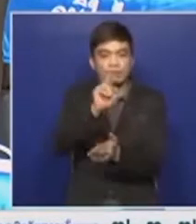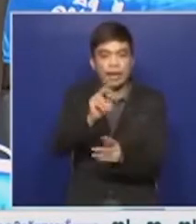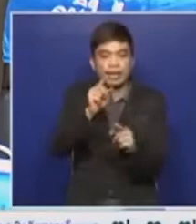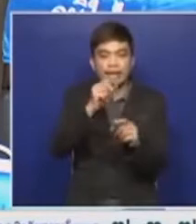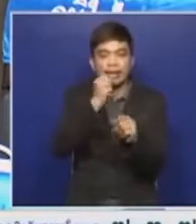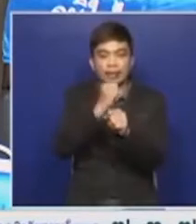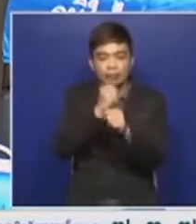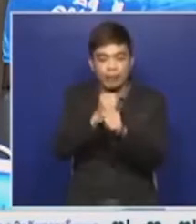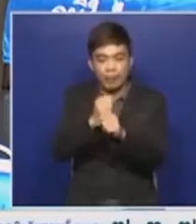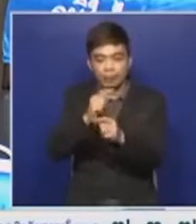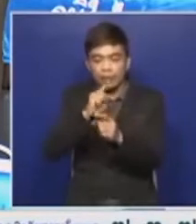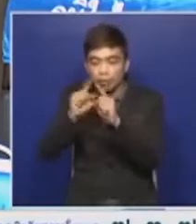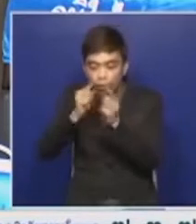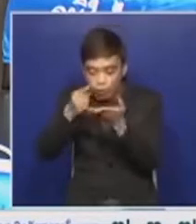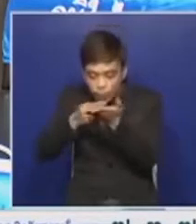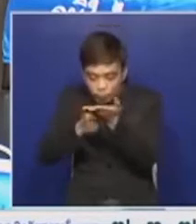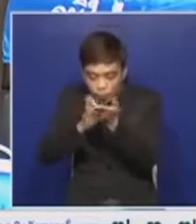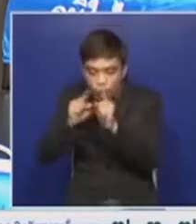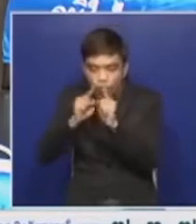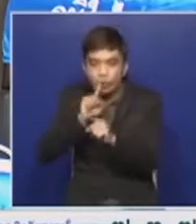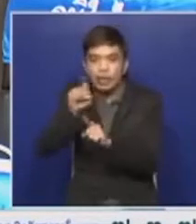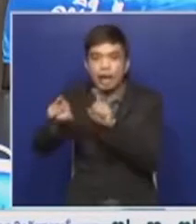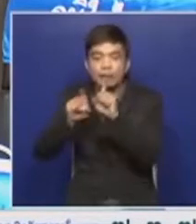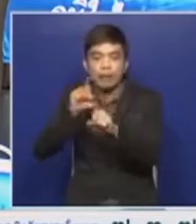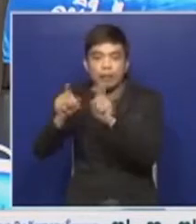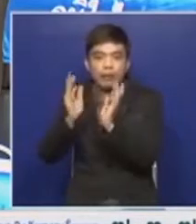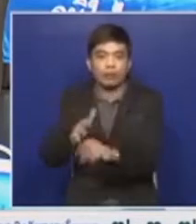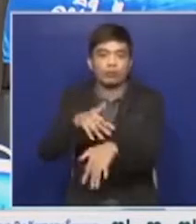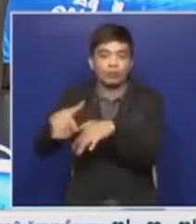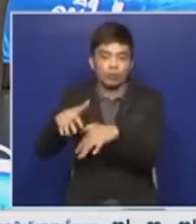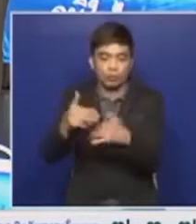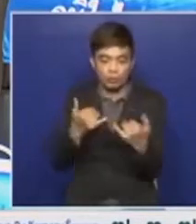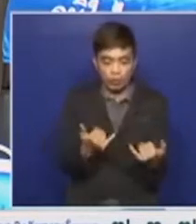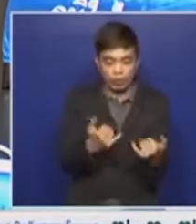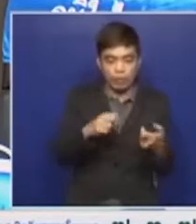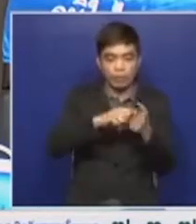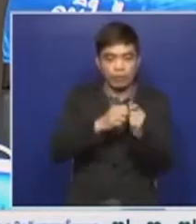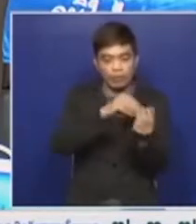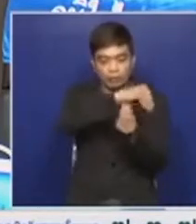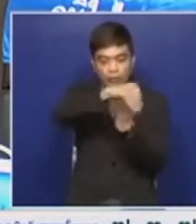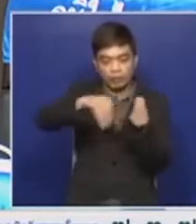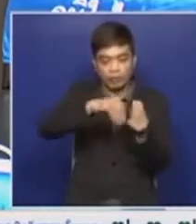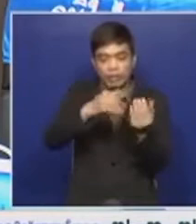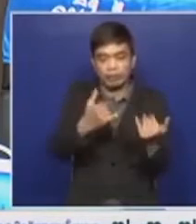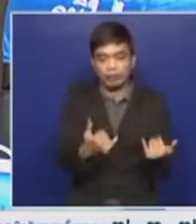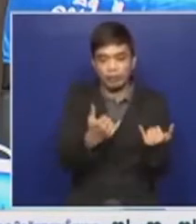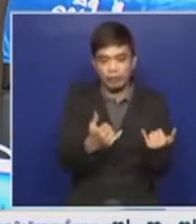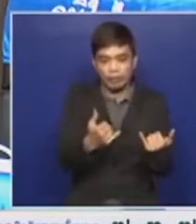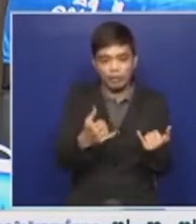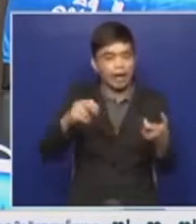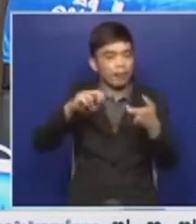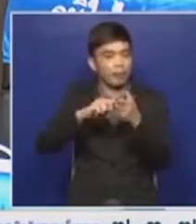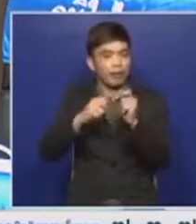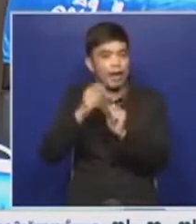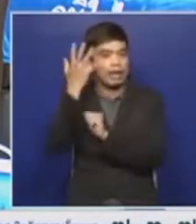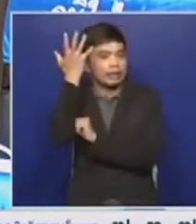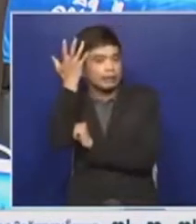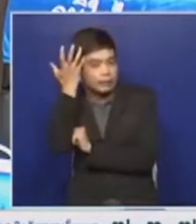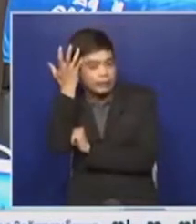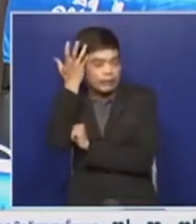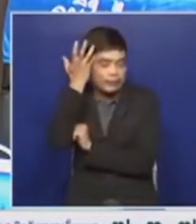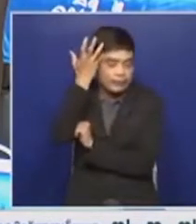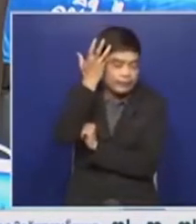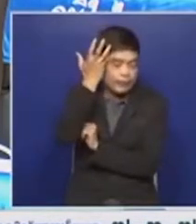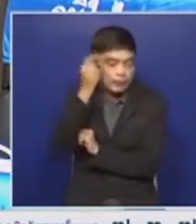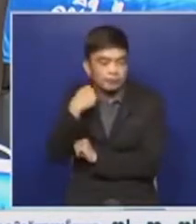ใช้จำนวนเงินขนาดนี้ในสภาวะเศรษฐกิจแบบนี้สภาวะของประเทศแบบนี้อาจสร้างความกังวลให้หลายฝ่าย